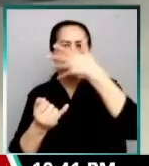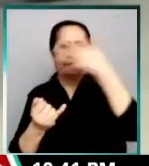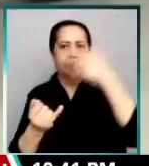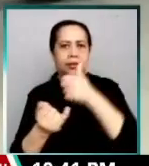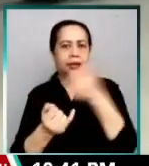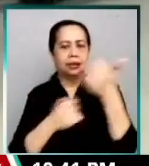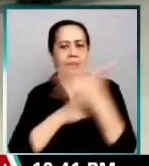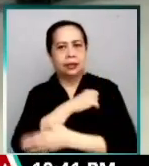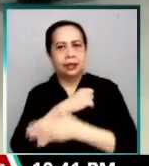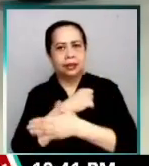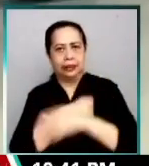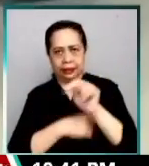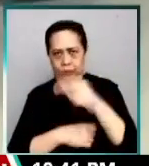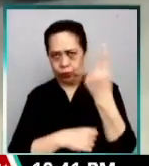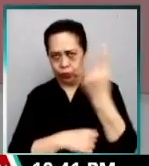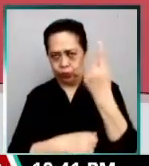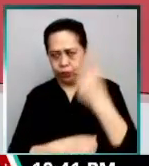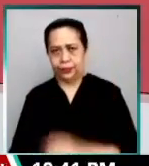pasahero.